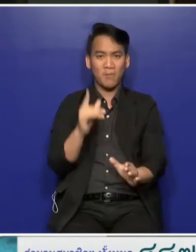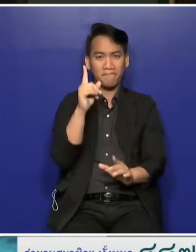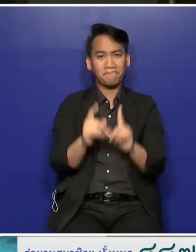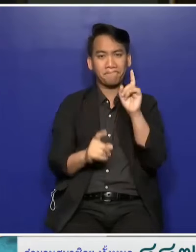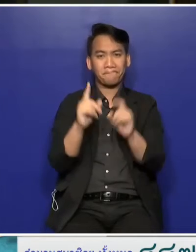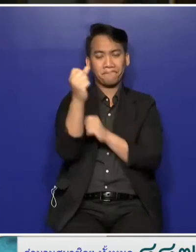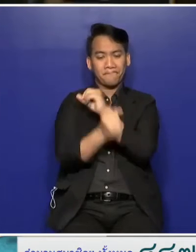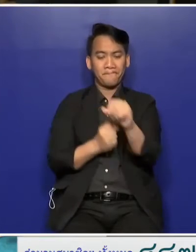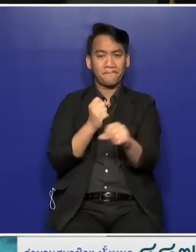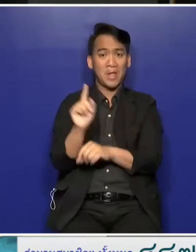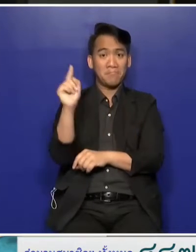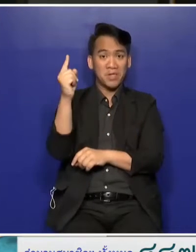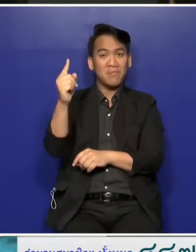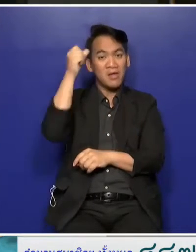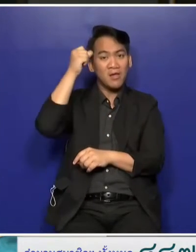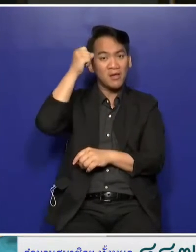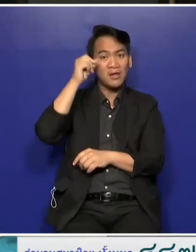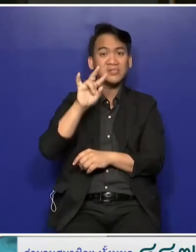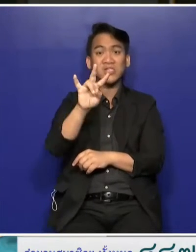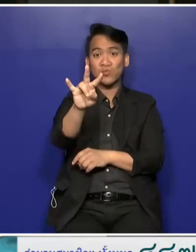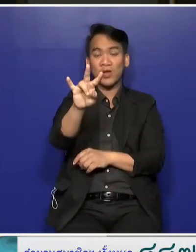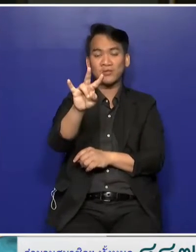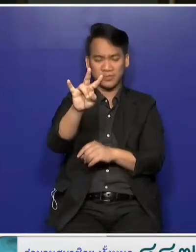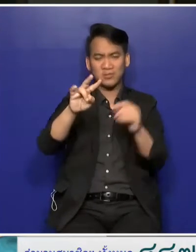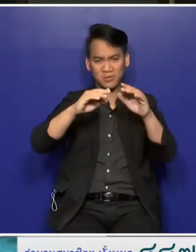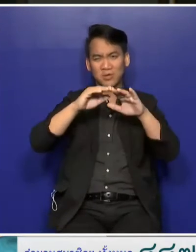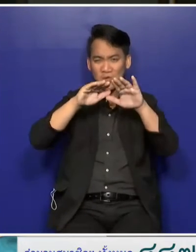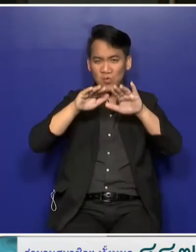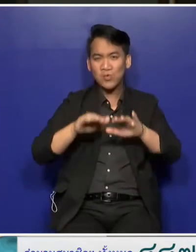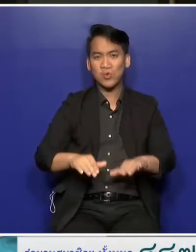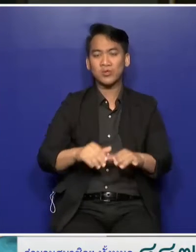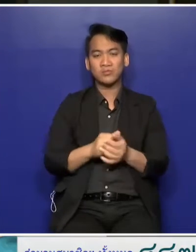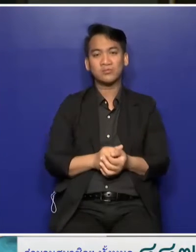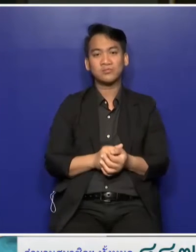ใหม่นี้ 7 วันจะลดลงเพระวเราไปเริ่มที่ 29 ไปถวที่ 4